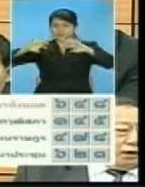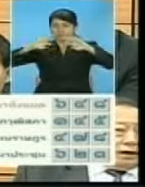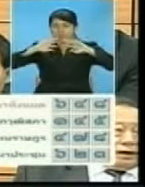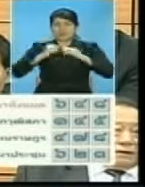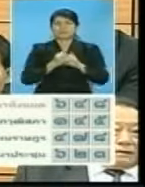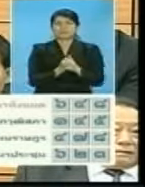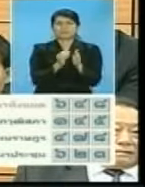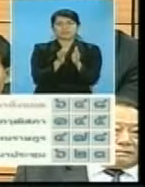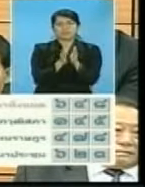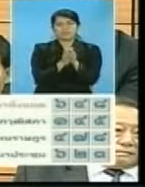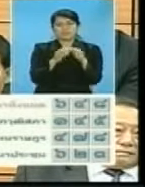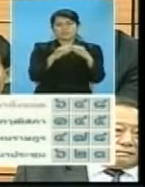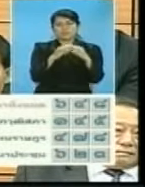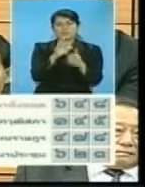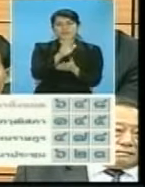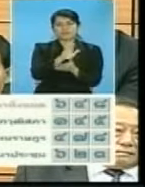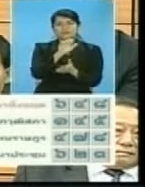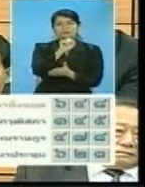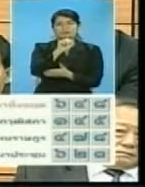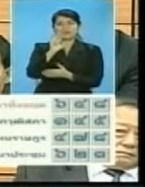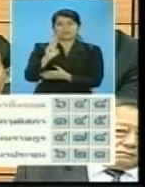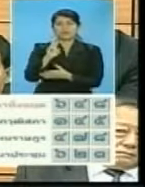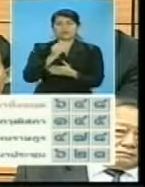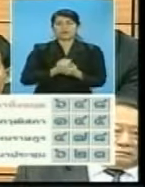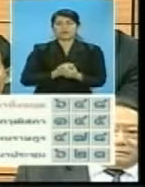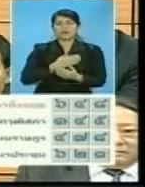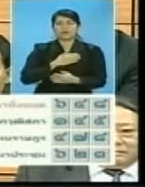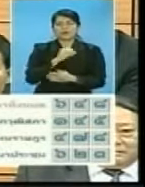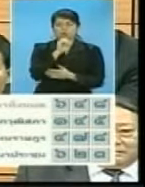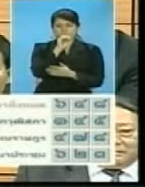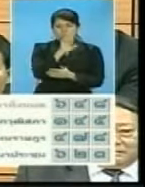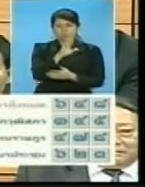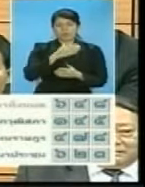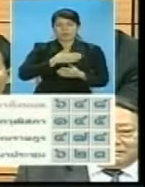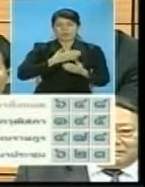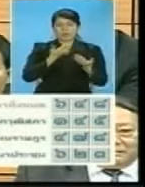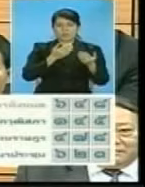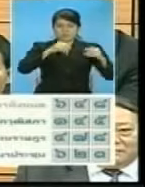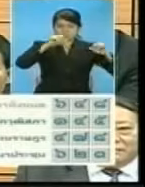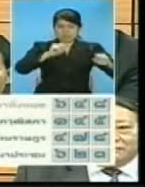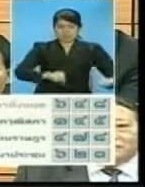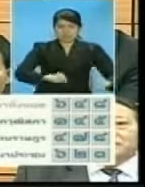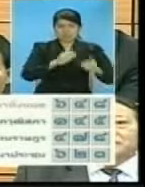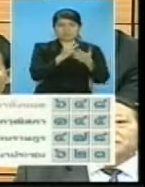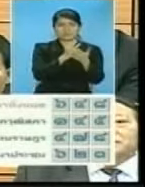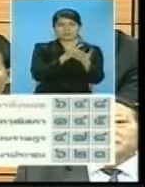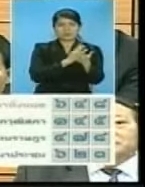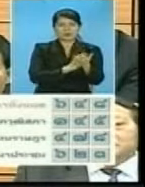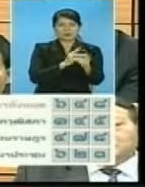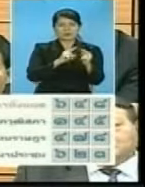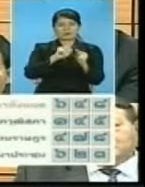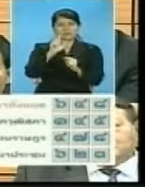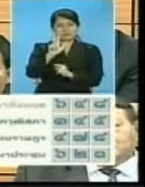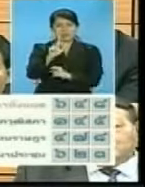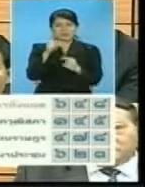ก็ท่านวุฒินะครับเราบอกว่าเราจะลงมติวาระที่3ในวันที่8